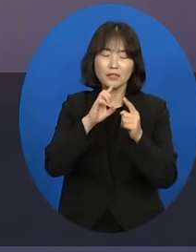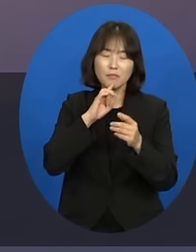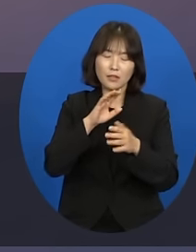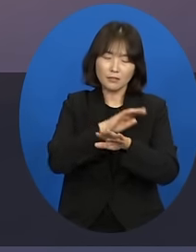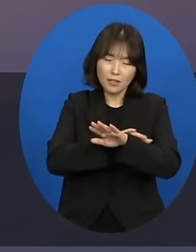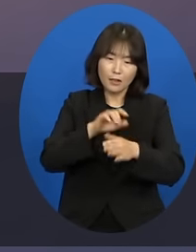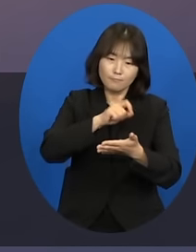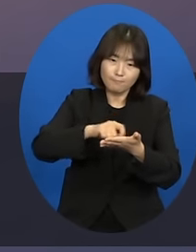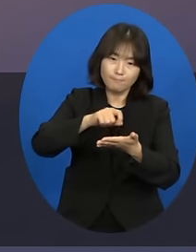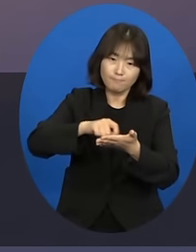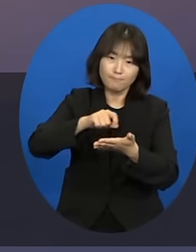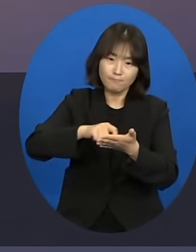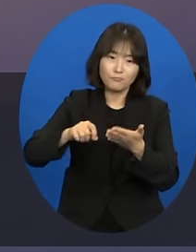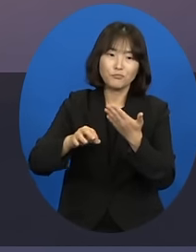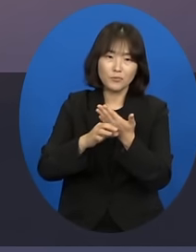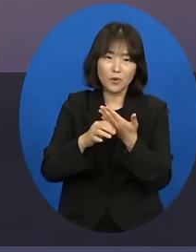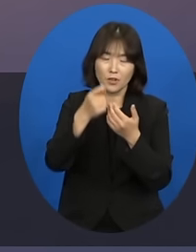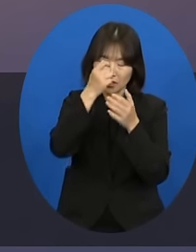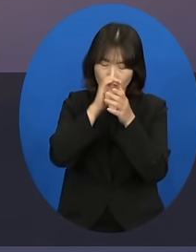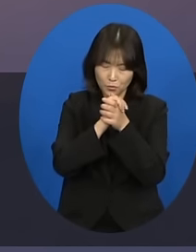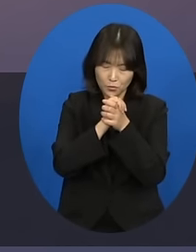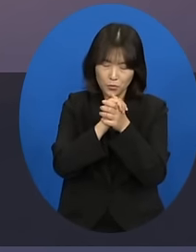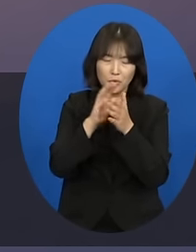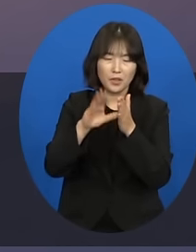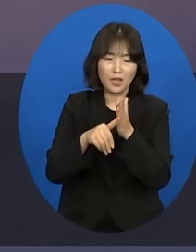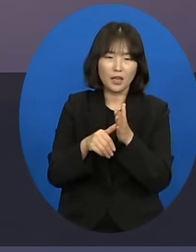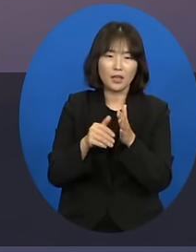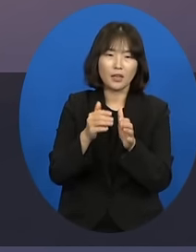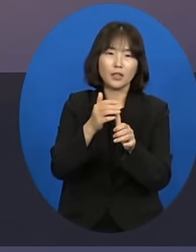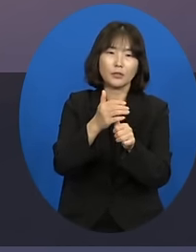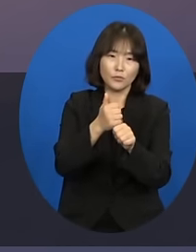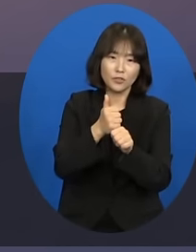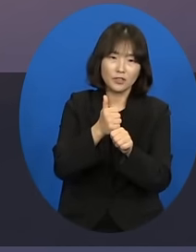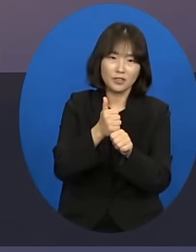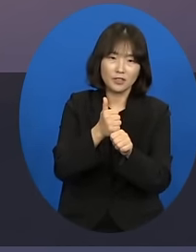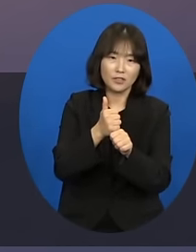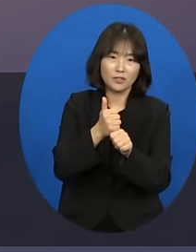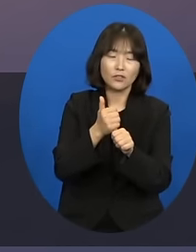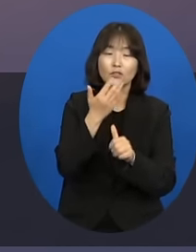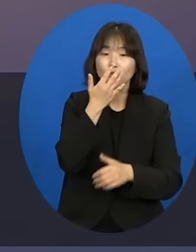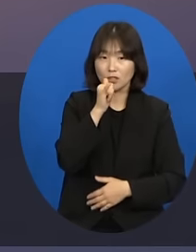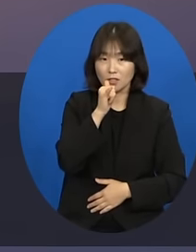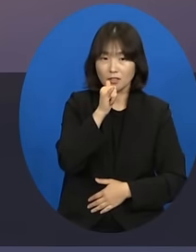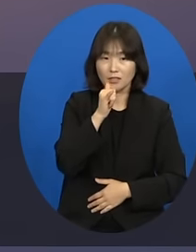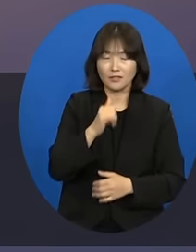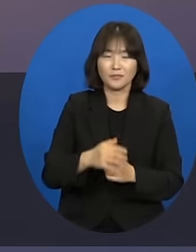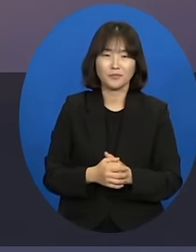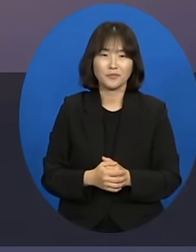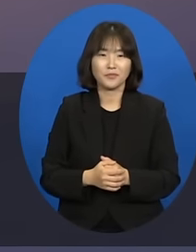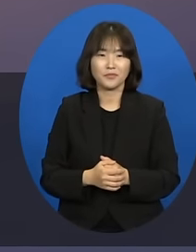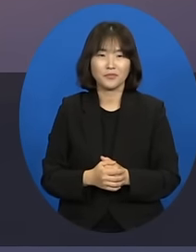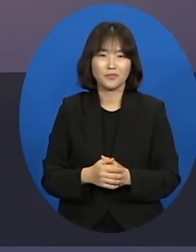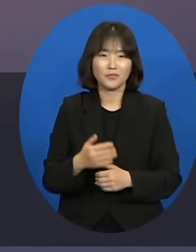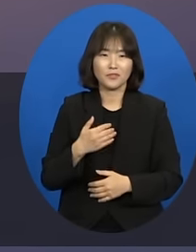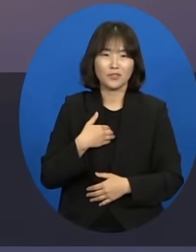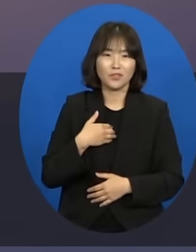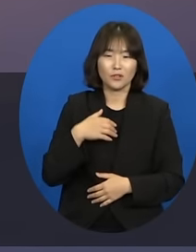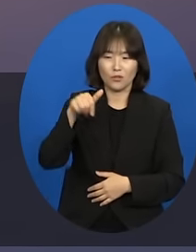놓으셔도 기도하실 때 이제 붙으실 수 있는, 저는 이렇게 쪽집게 과외하듯이 하는 걸